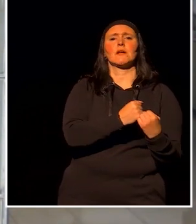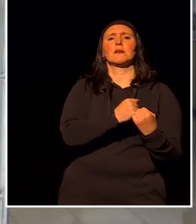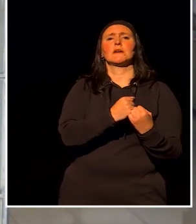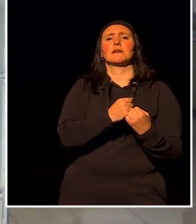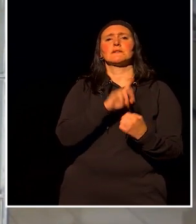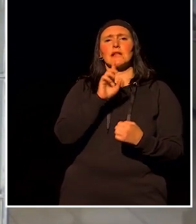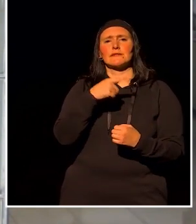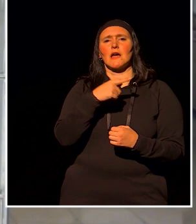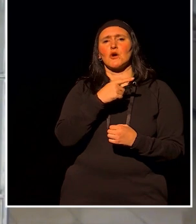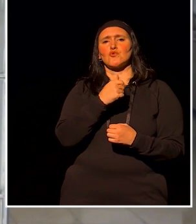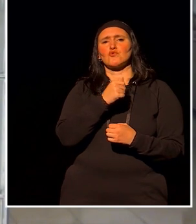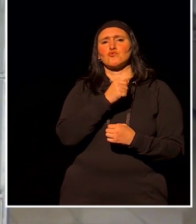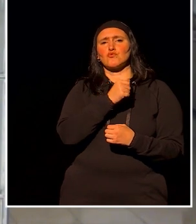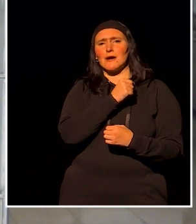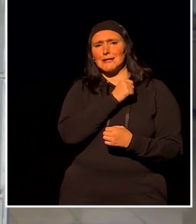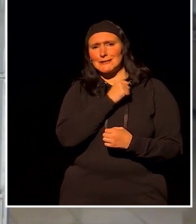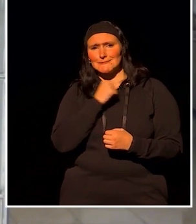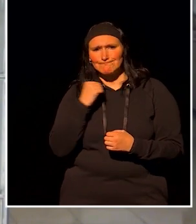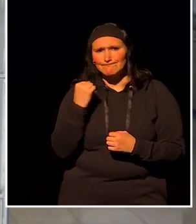Rui